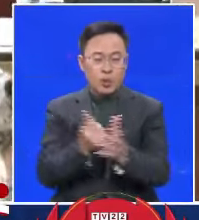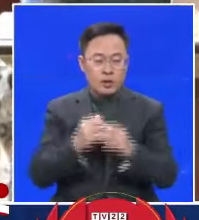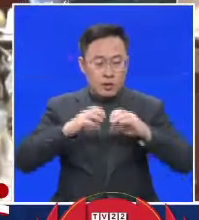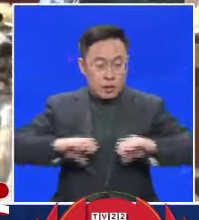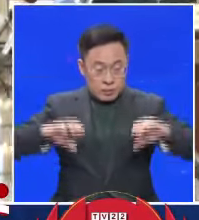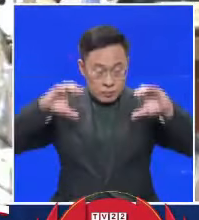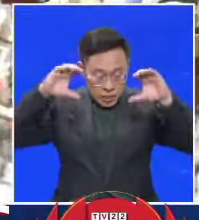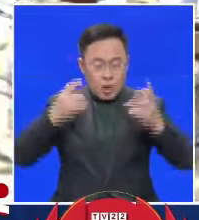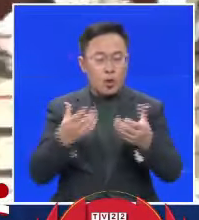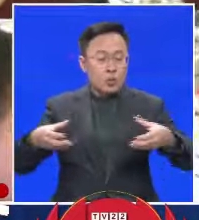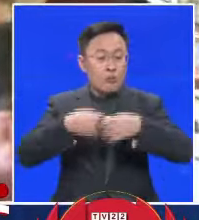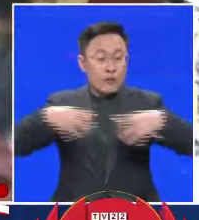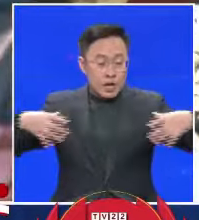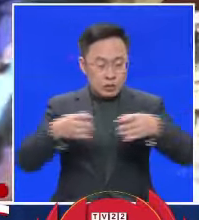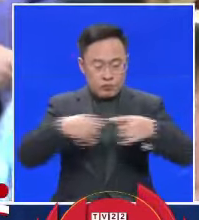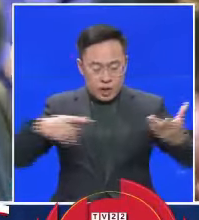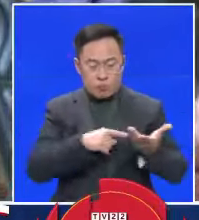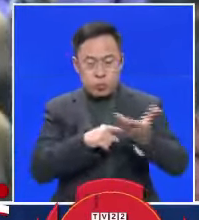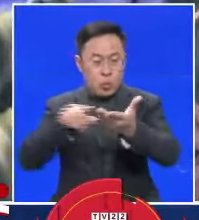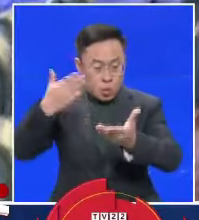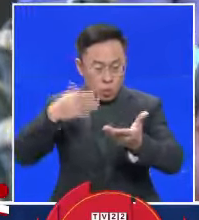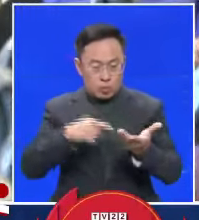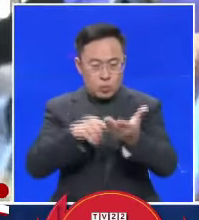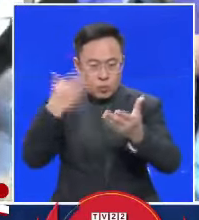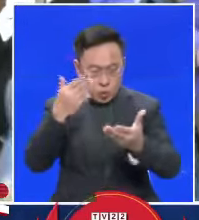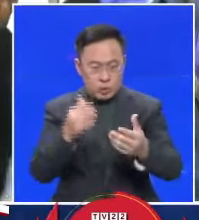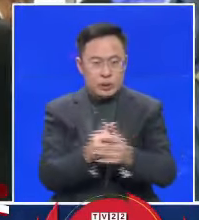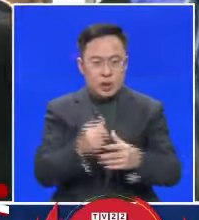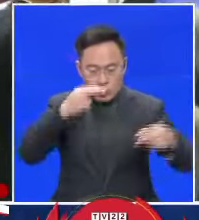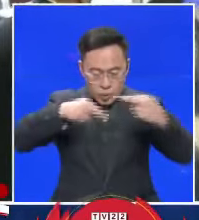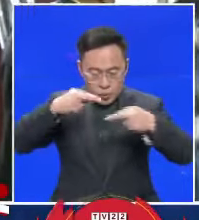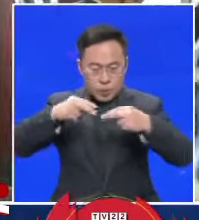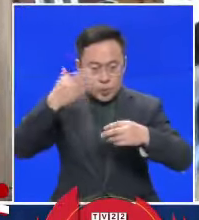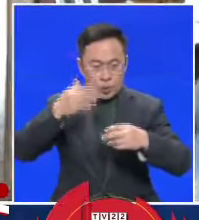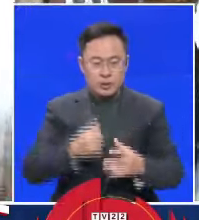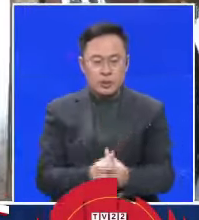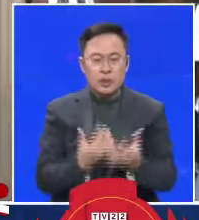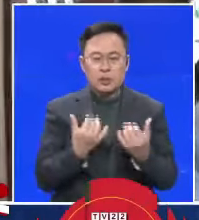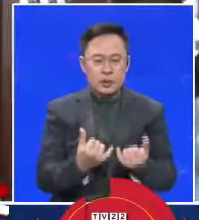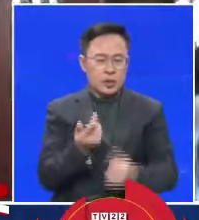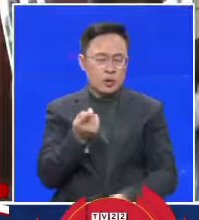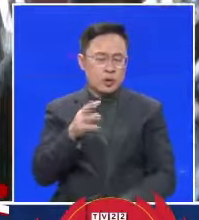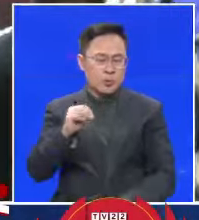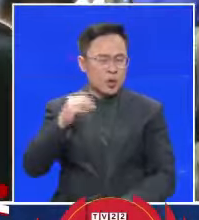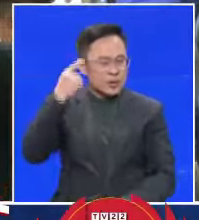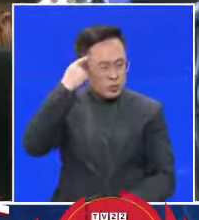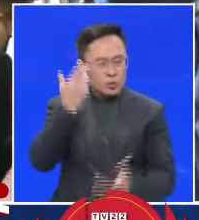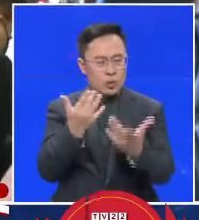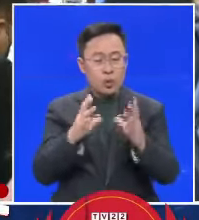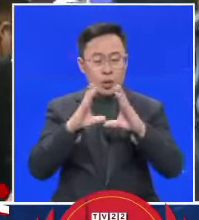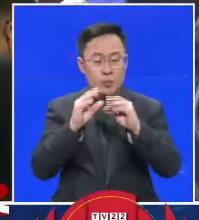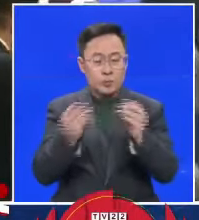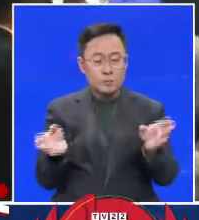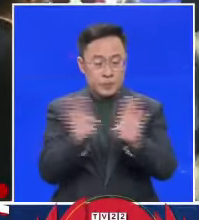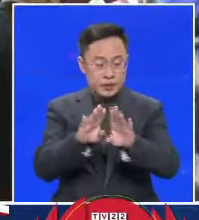าปุ๊บเกิดเป็นอภิปรายไม่ไว้วางใจ เสียง เดี๋ยวเสียงมันขาดมันไม่ครบขึ้นมามันจะลำบากเพราะฉะนั้นไม่น่าเร็วกว่าปิดสมัยประชุ ม